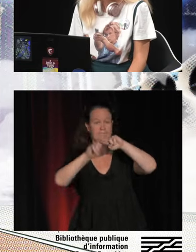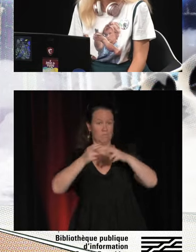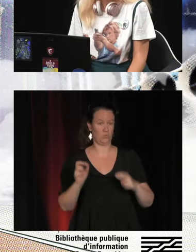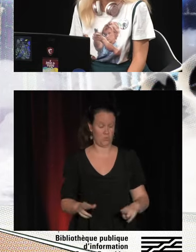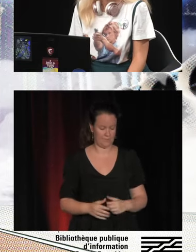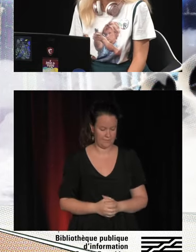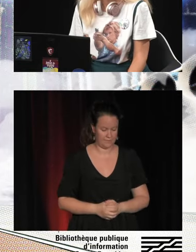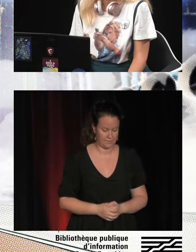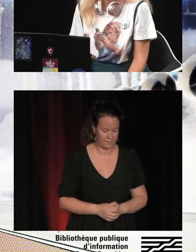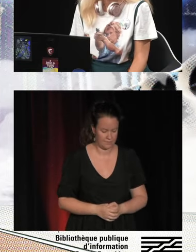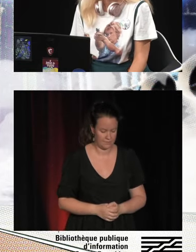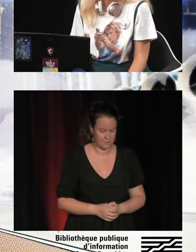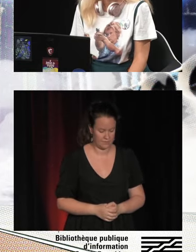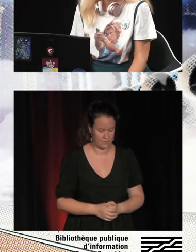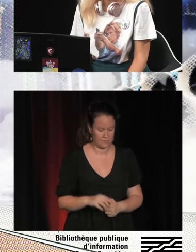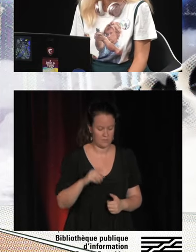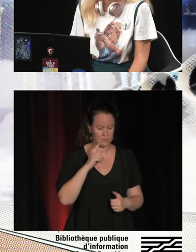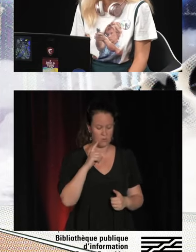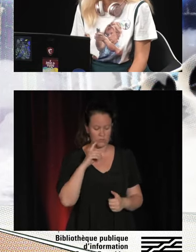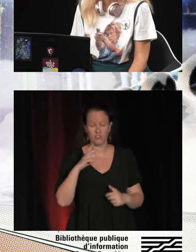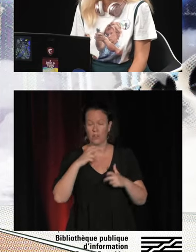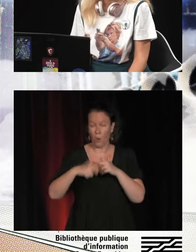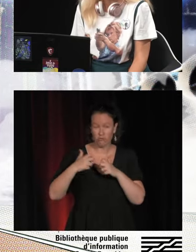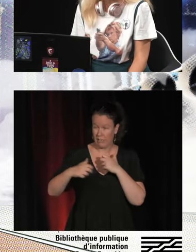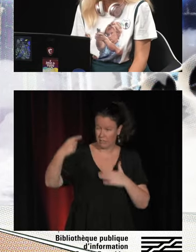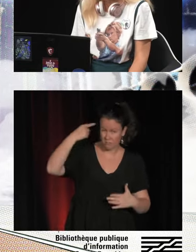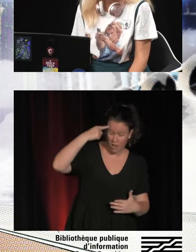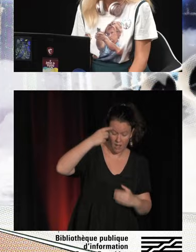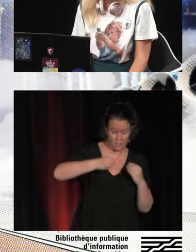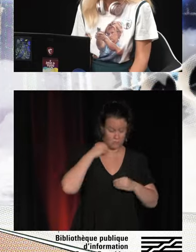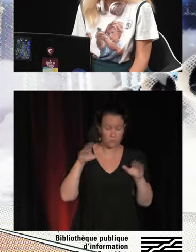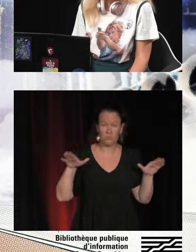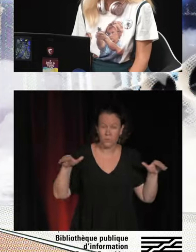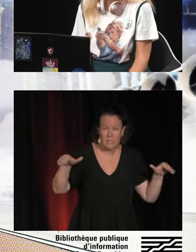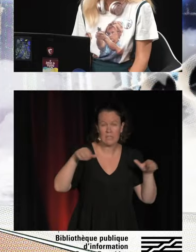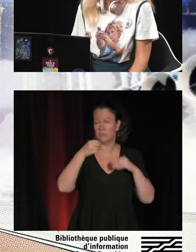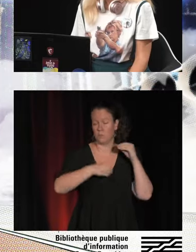Vous allez vous perdre, vous allez vous faire tuer par des stalactites, par des rochers, par des chauves-souris. Viens par là.